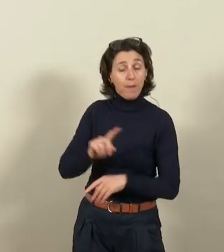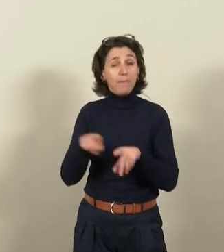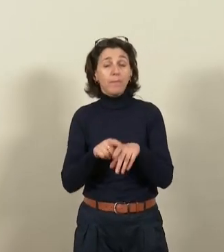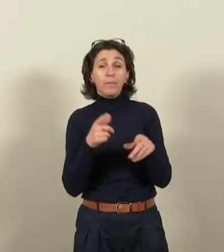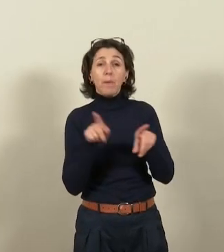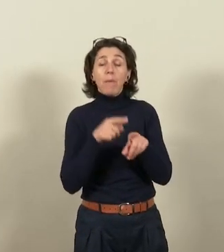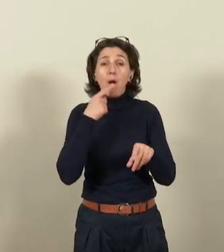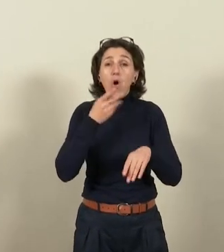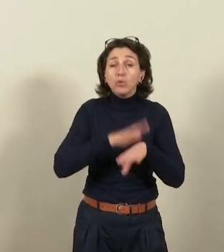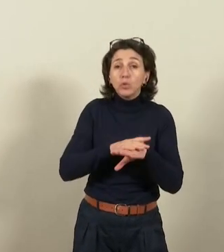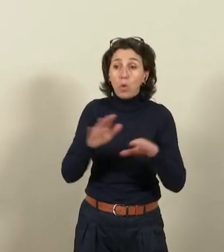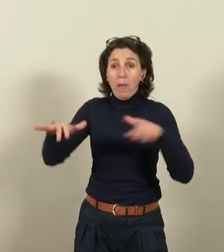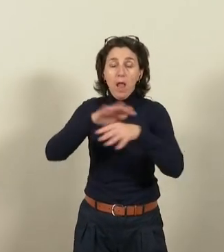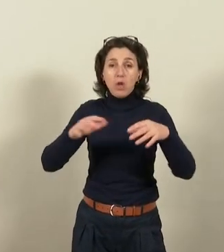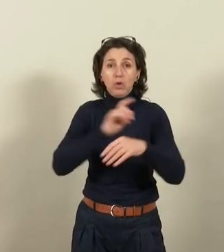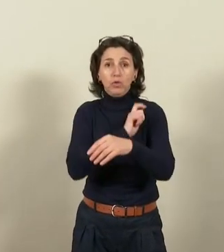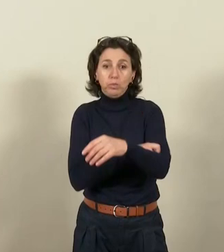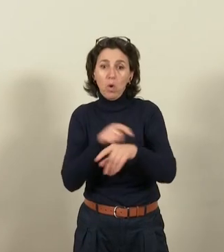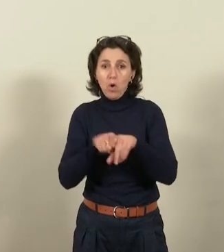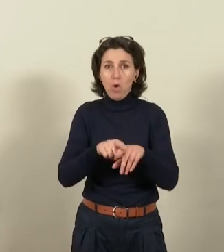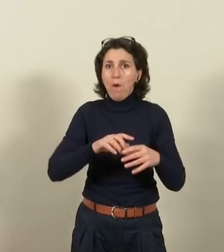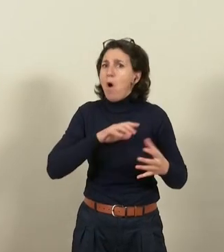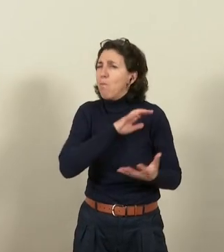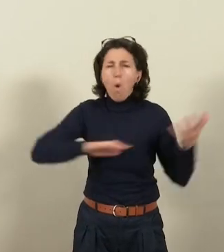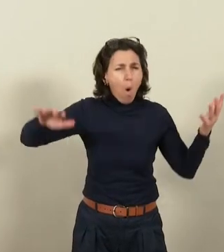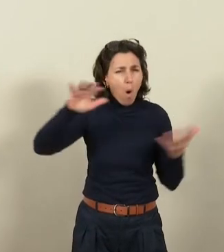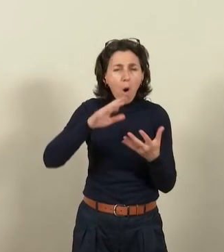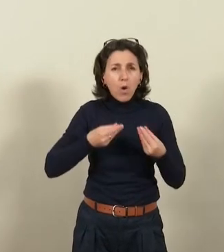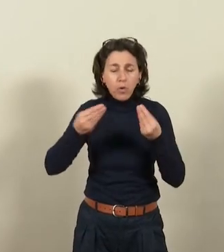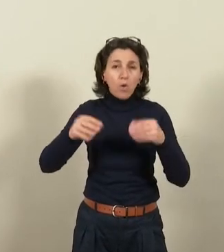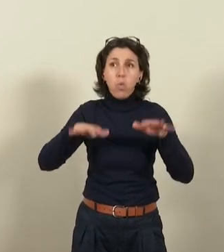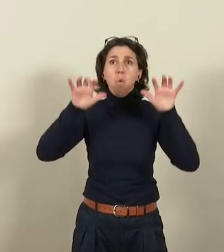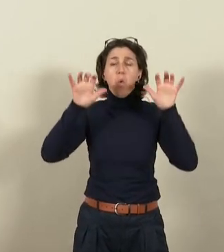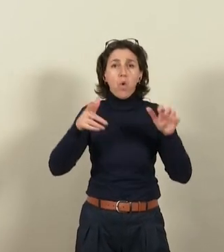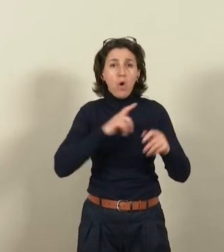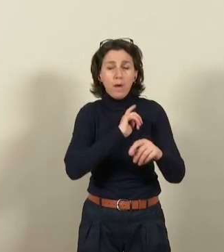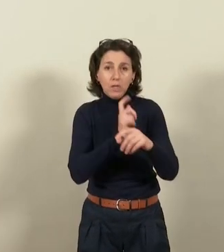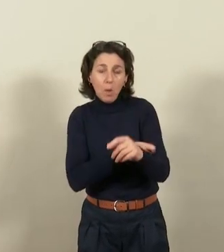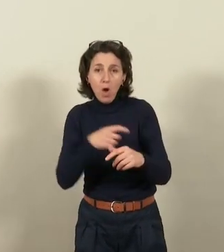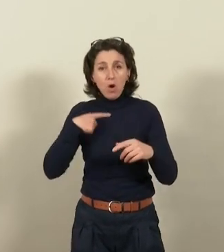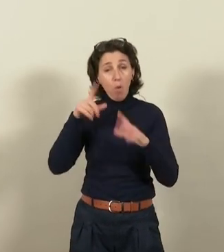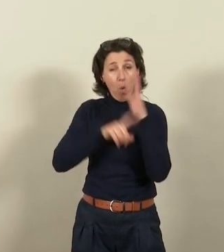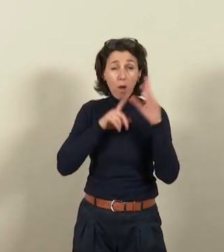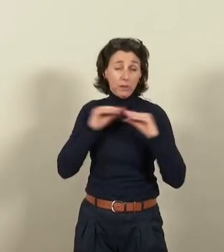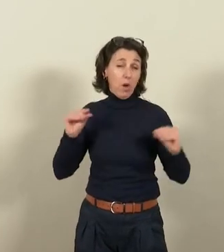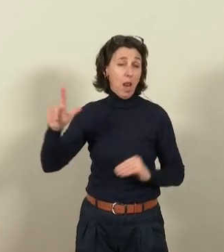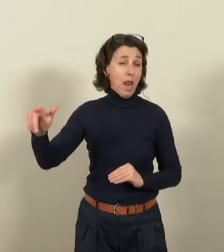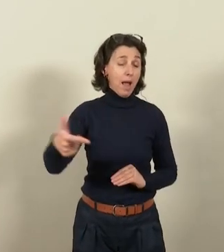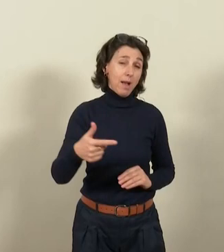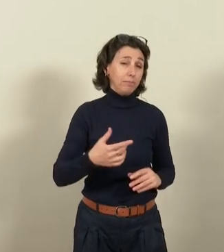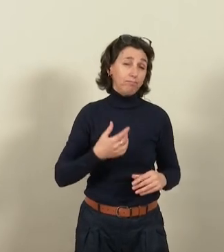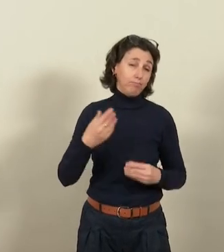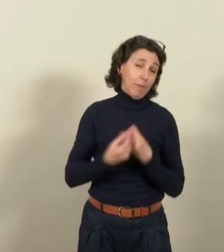véritable C en démontrant que le règne du silence est bien présent majoritairement ce sont les femmes qui sont touchées pour 78